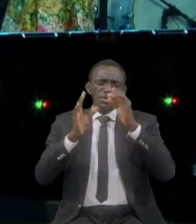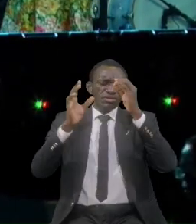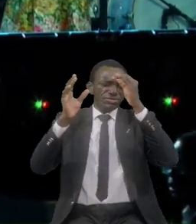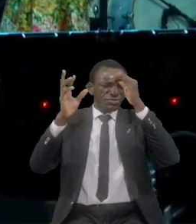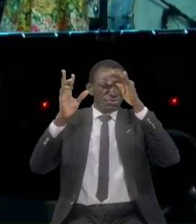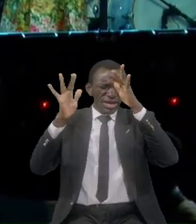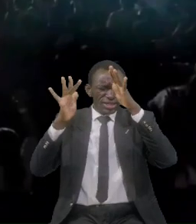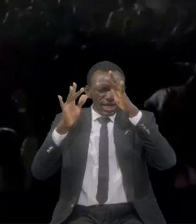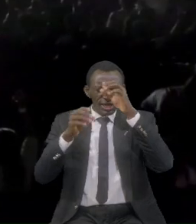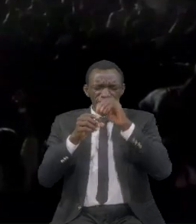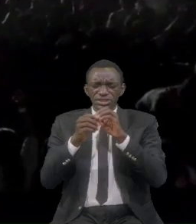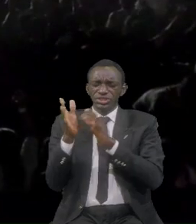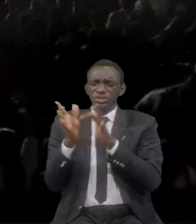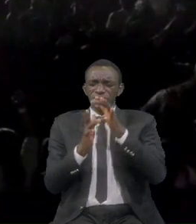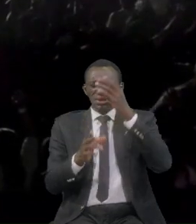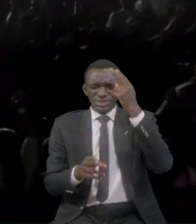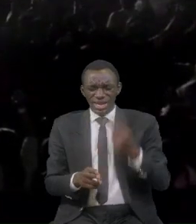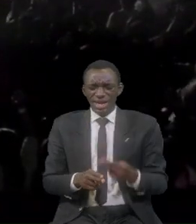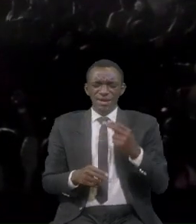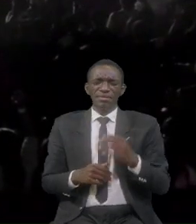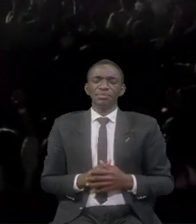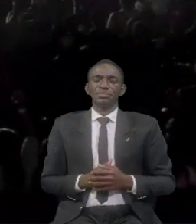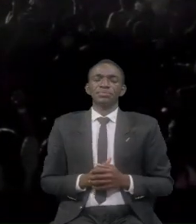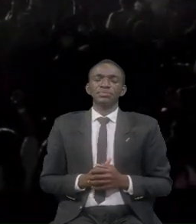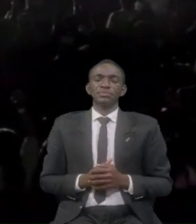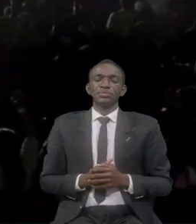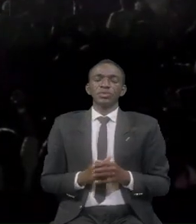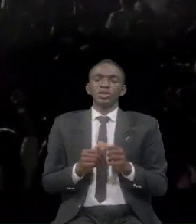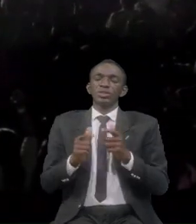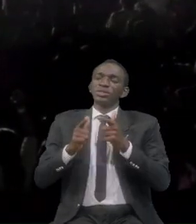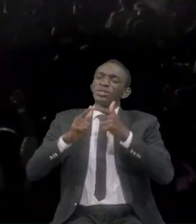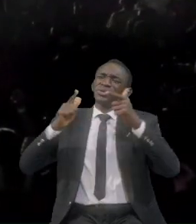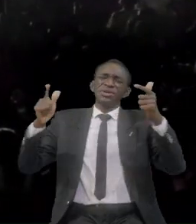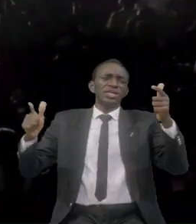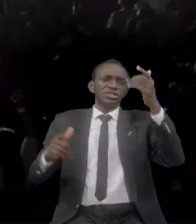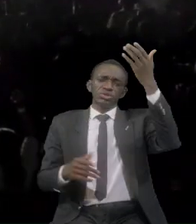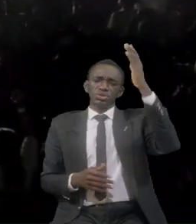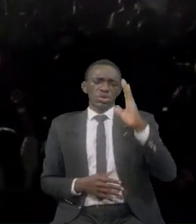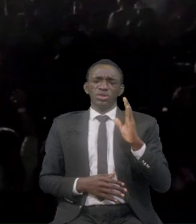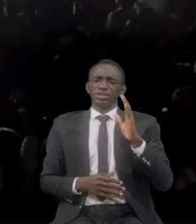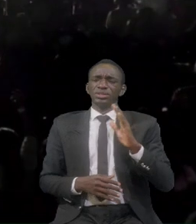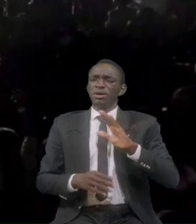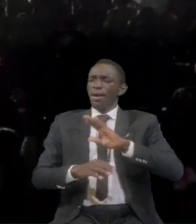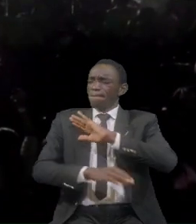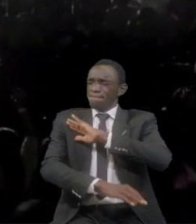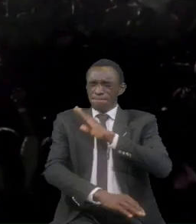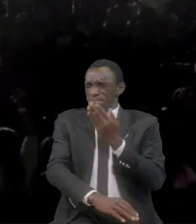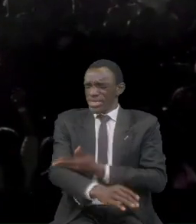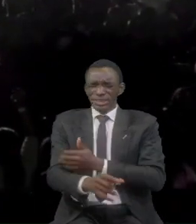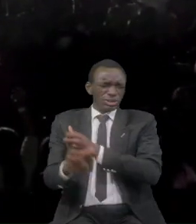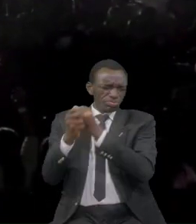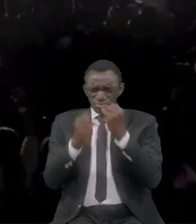name. Amahan sa pangalan ni Jesus. Great God. Dako gamay ng Diyos. Mighty God. Milagroso nga Dios.